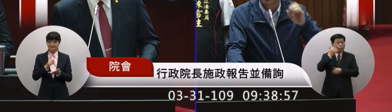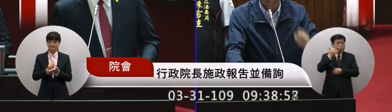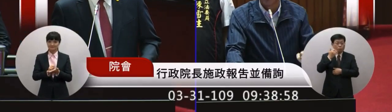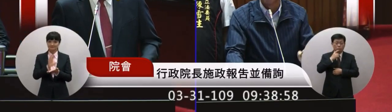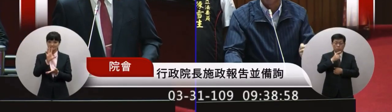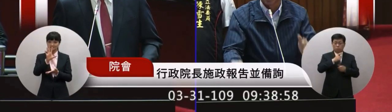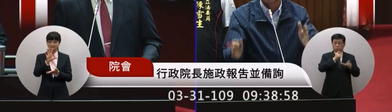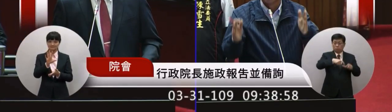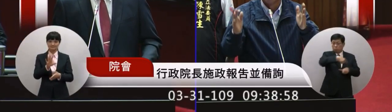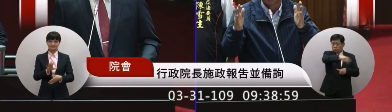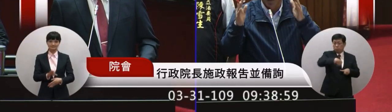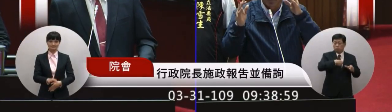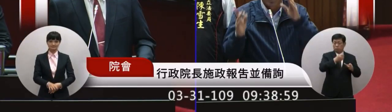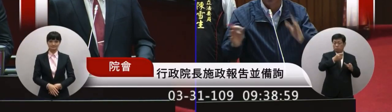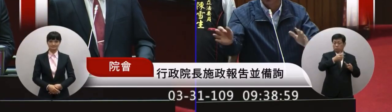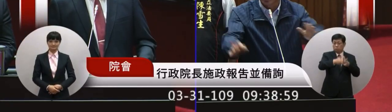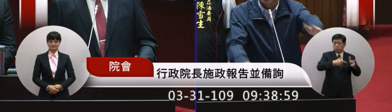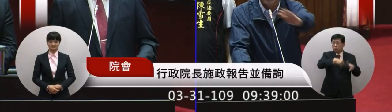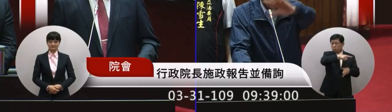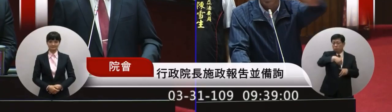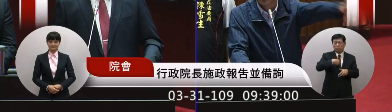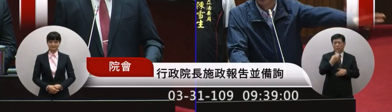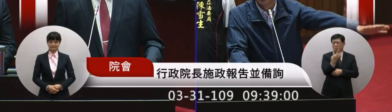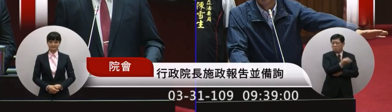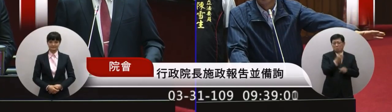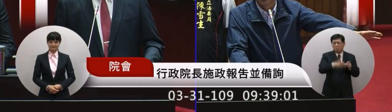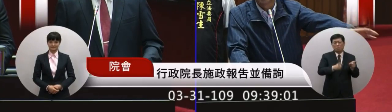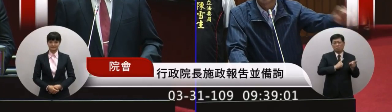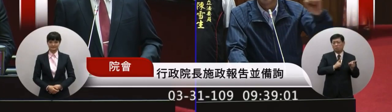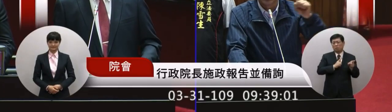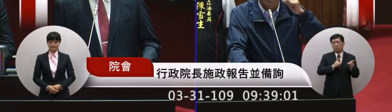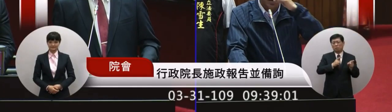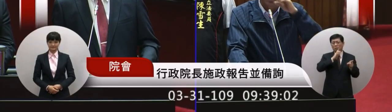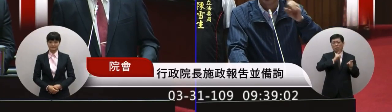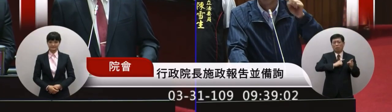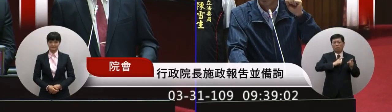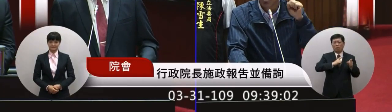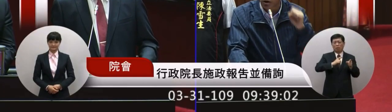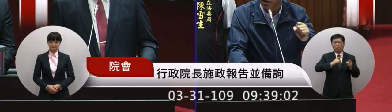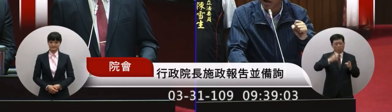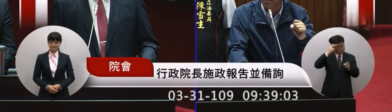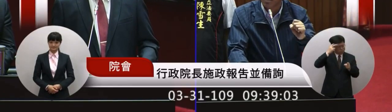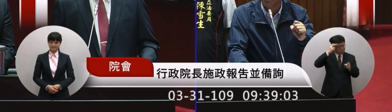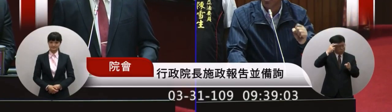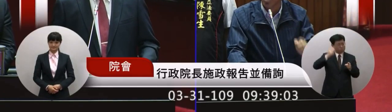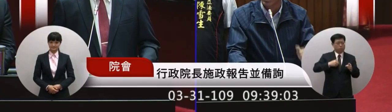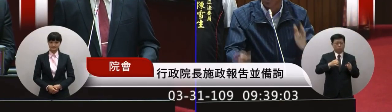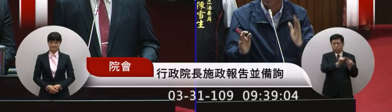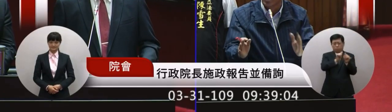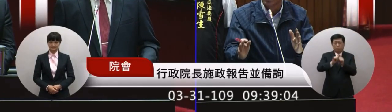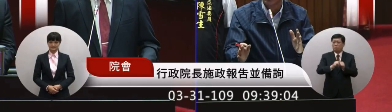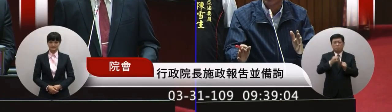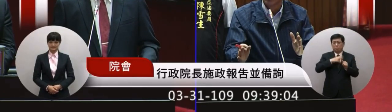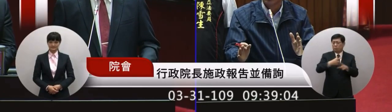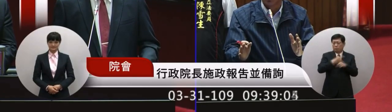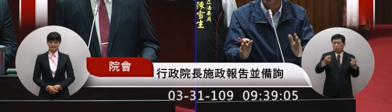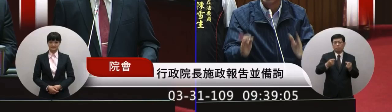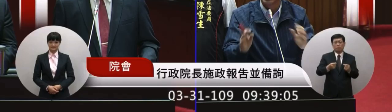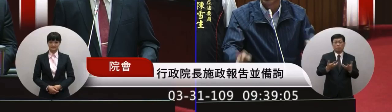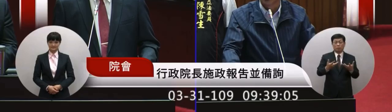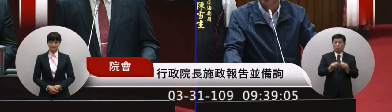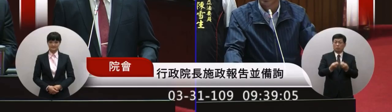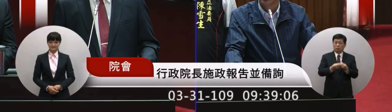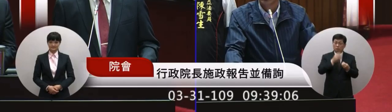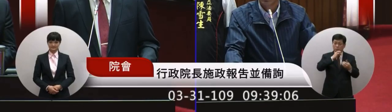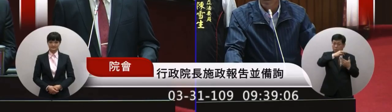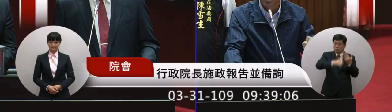业者没有办法把，假如说几家业者都各自有门户之见。不愿意统一电